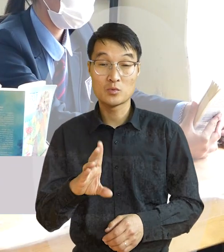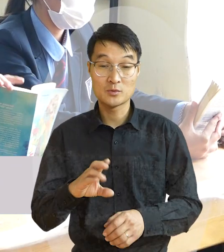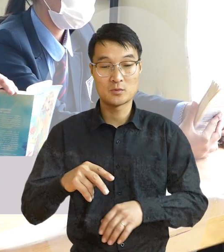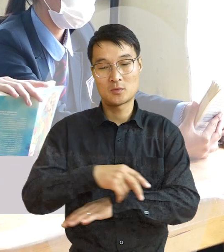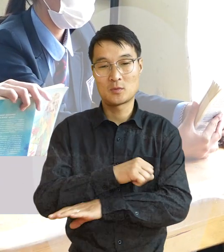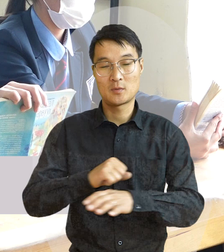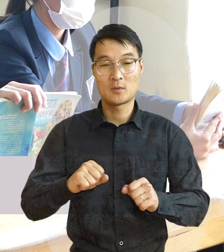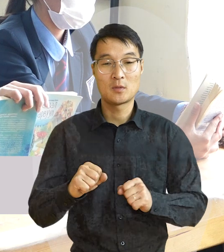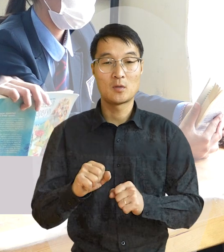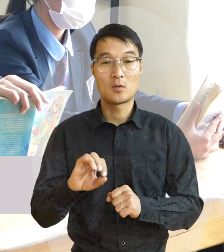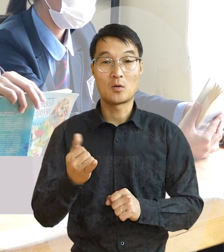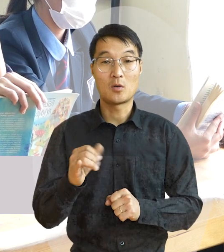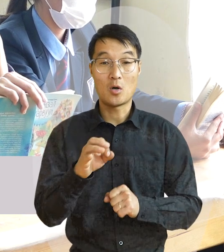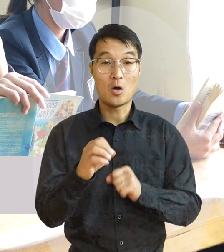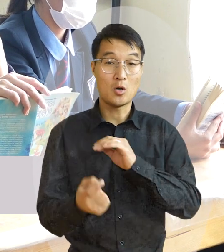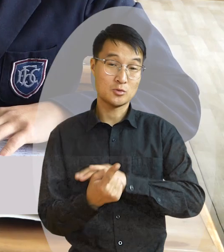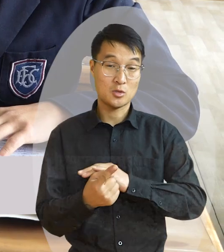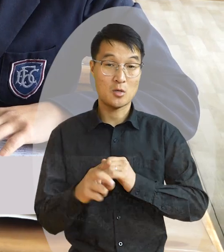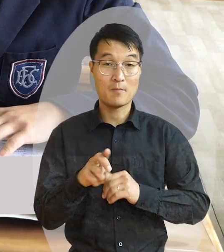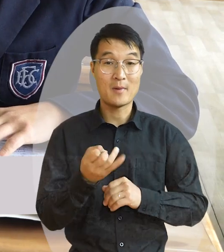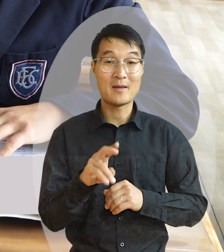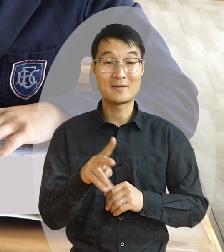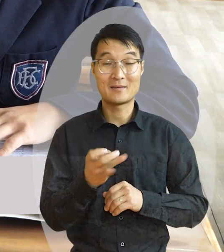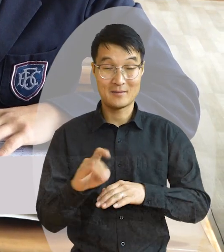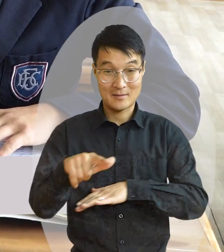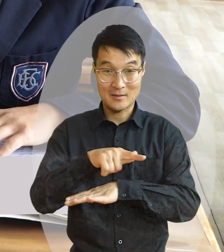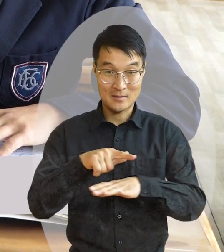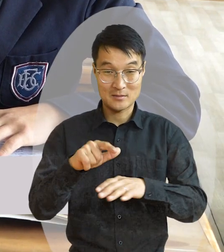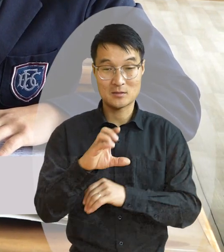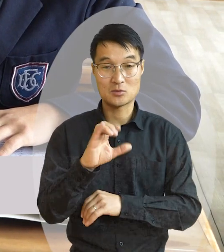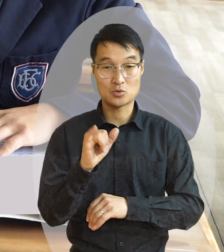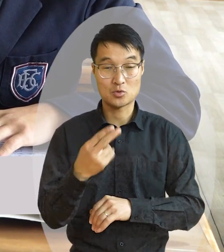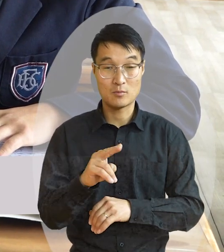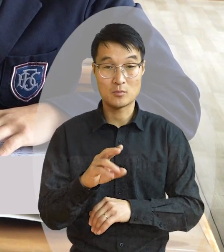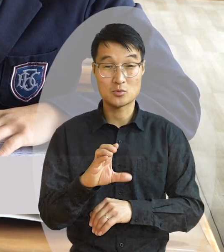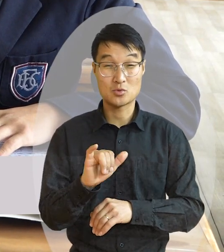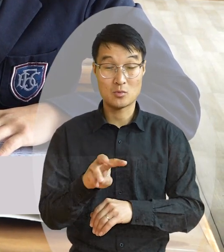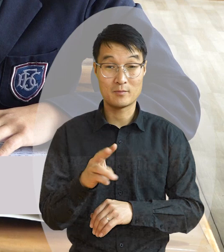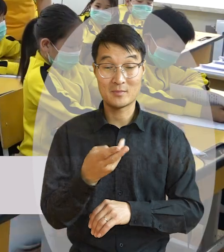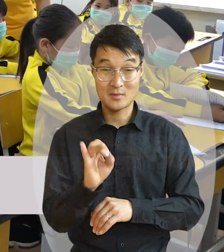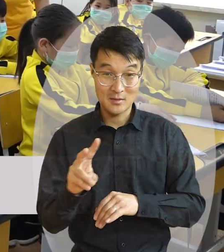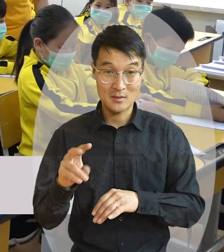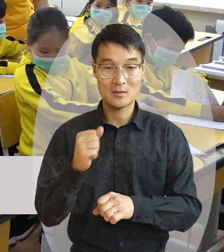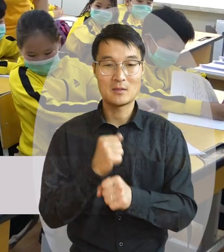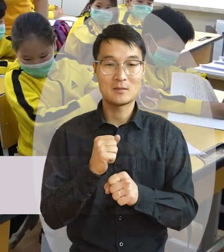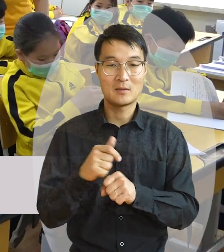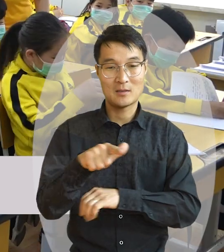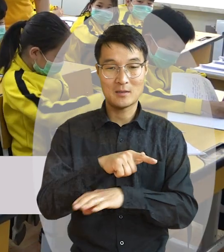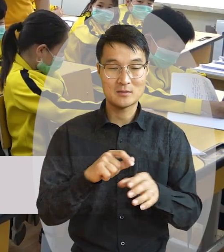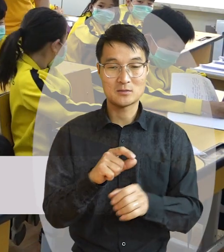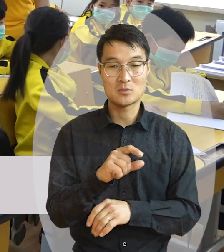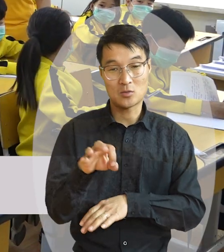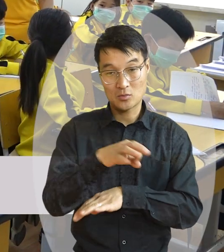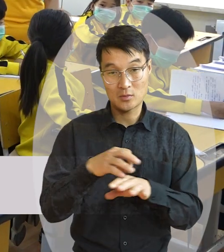Дорнот аймгийн Төв Номын сангаас зохион байгуулсан Захим Номын сангийн шилдэг уншигч анги хамт олон шалгарлаа. Захим Номын сан уралдаанд Хэрлэн сумын ерөнхий боловсролын